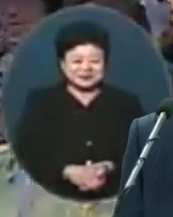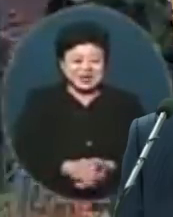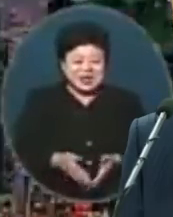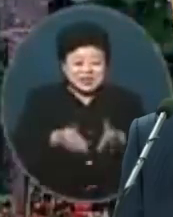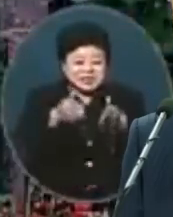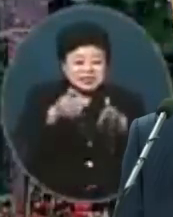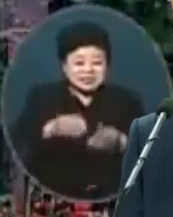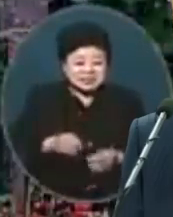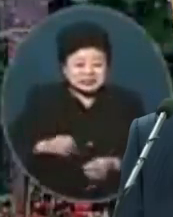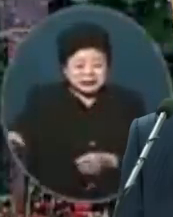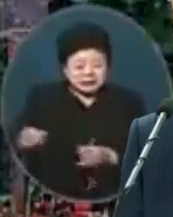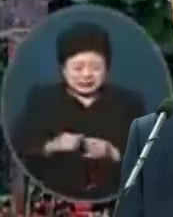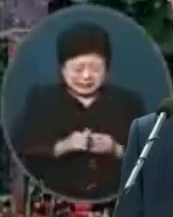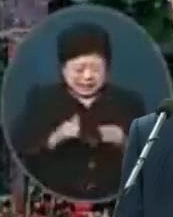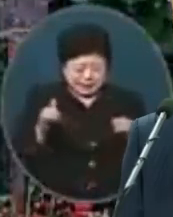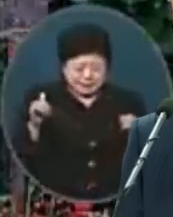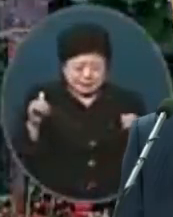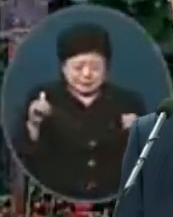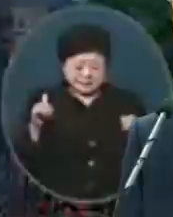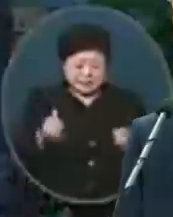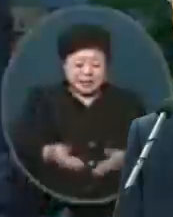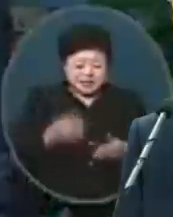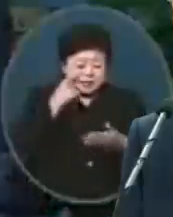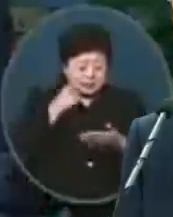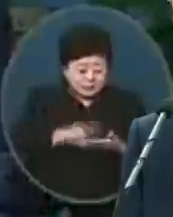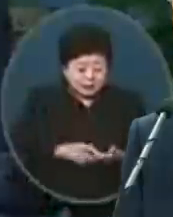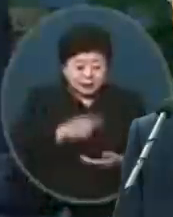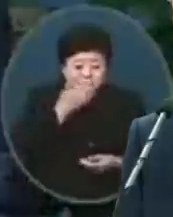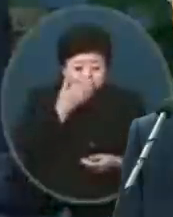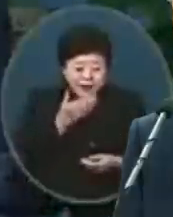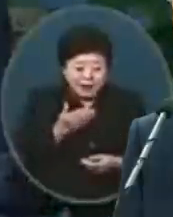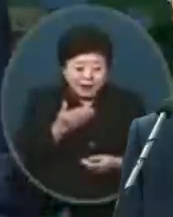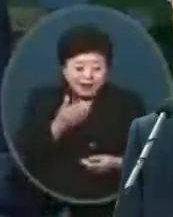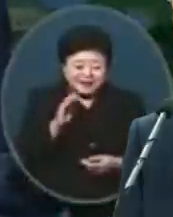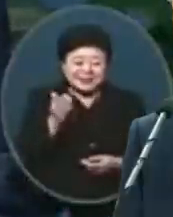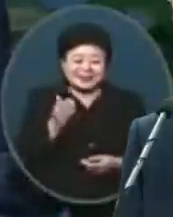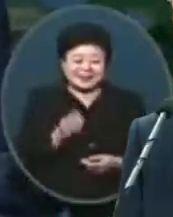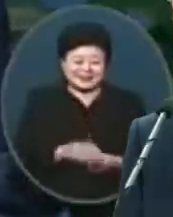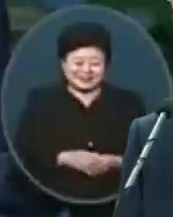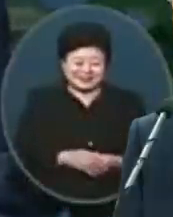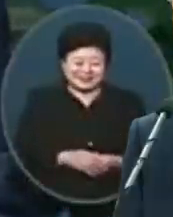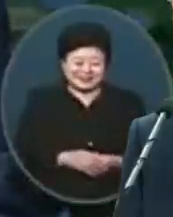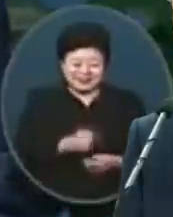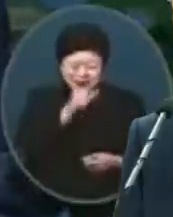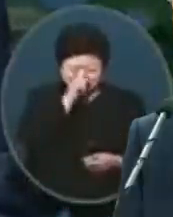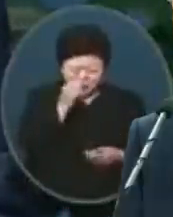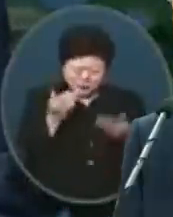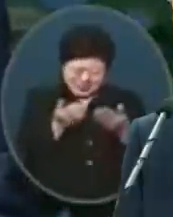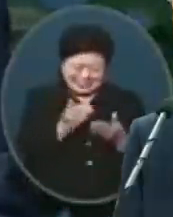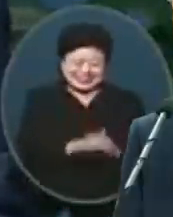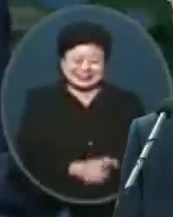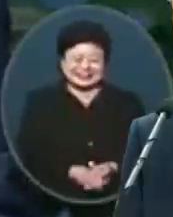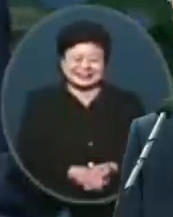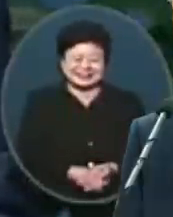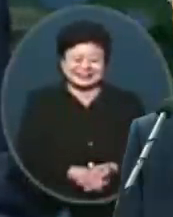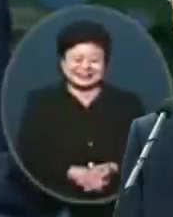길을 잃어버린 사람이 길을 찾는다는 것은 얼마나 좋은 일인지 모릅니다.